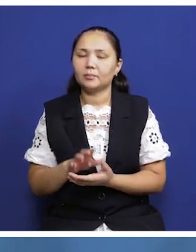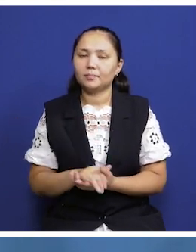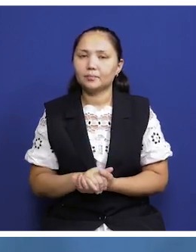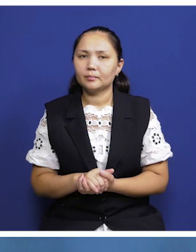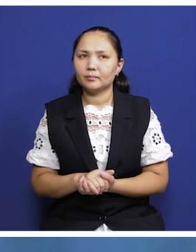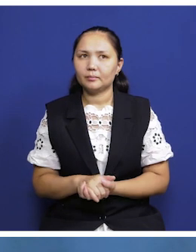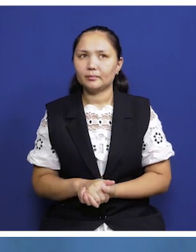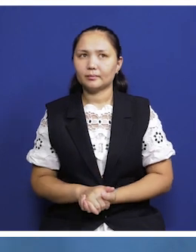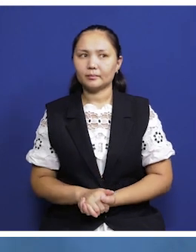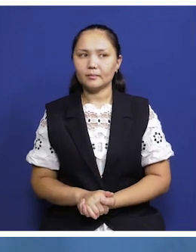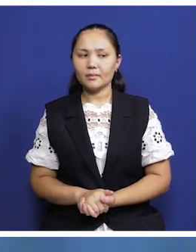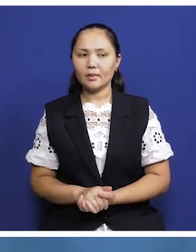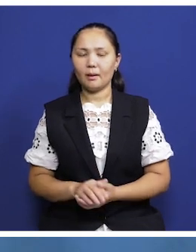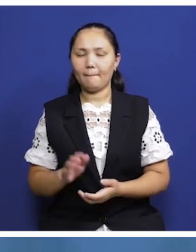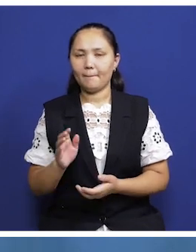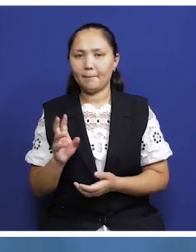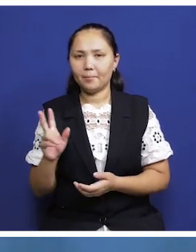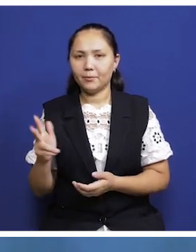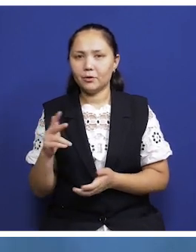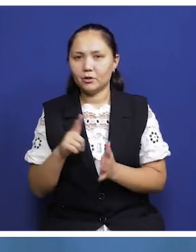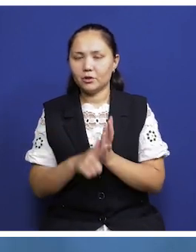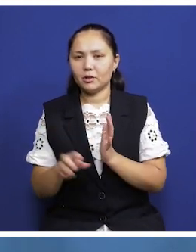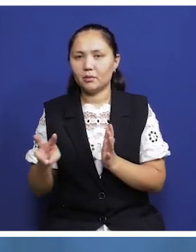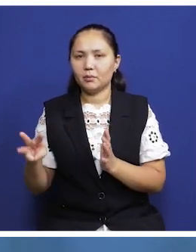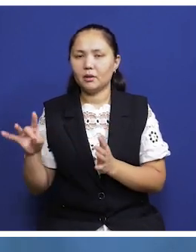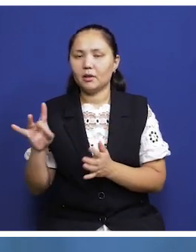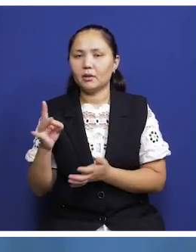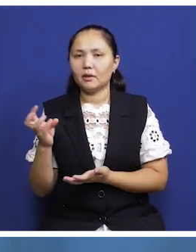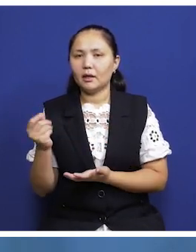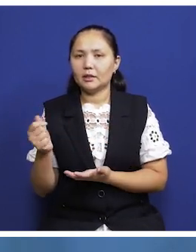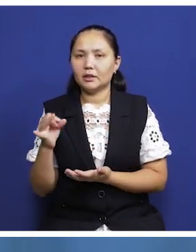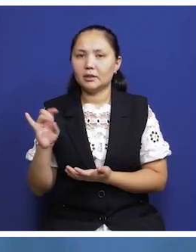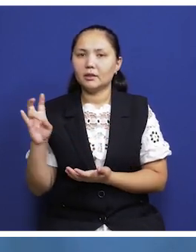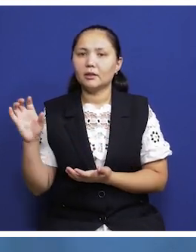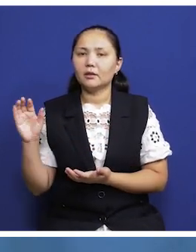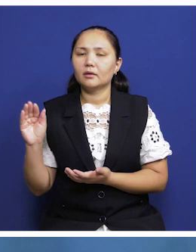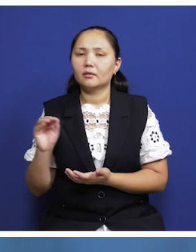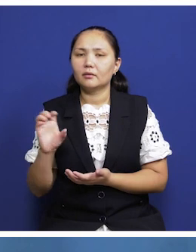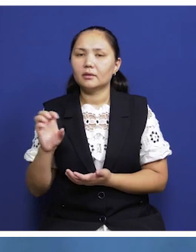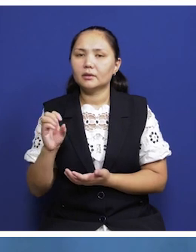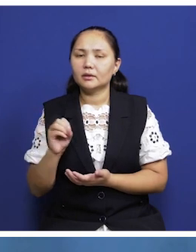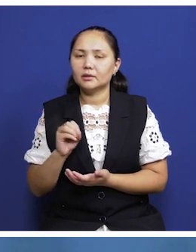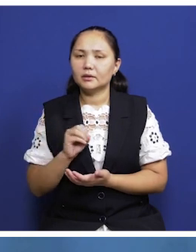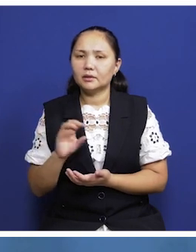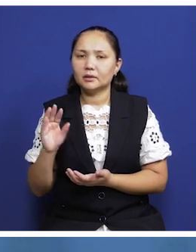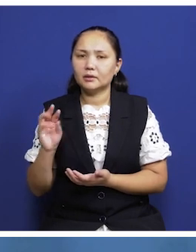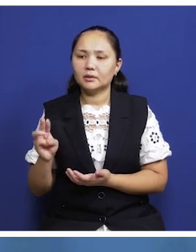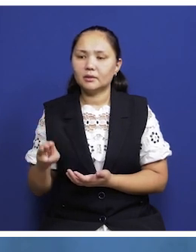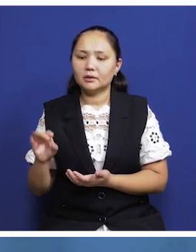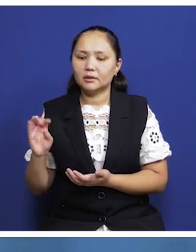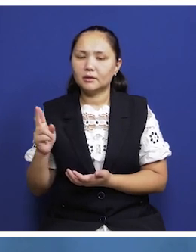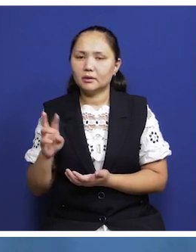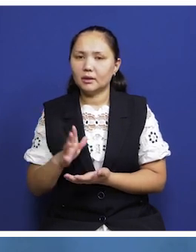отыр. Ағымдағы жылы 3,7 миллиард теңгеге инвестиция тарту жоспарланса, Алтайда 1,2 миллиард